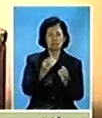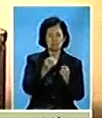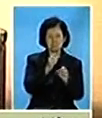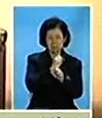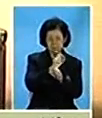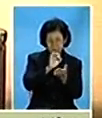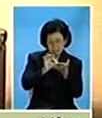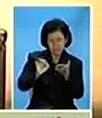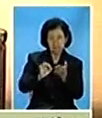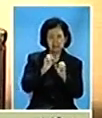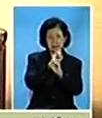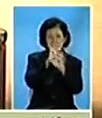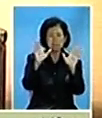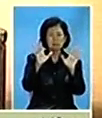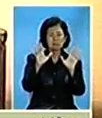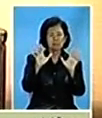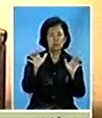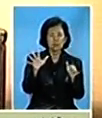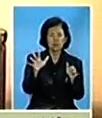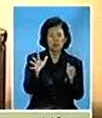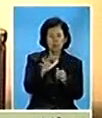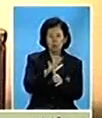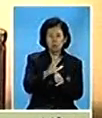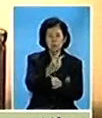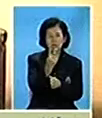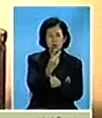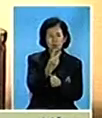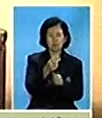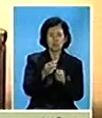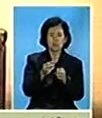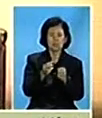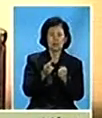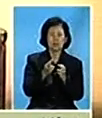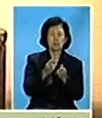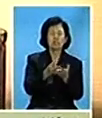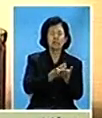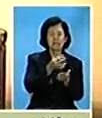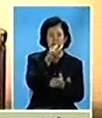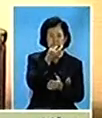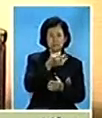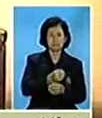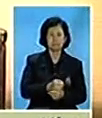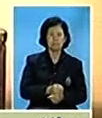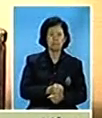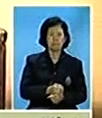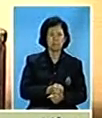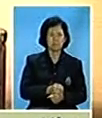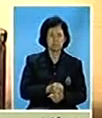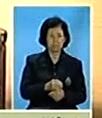นของครอบคลุมทั้ง2วิชาชีพนะครับอันนี้ก็เป็นเนื่องจากเป็นผมก็